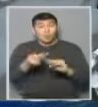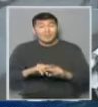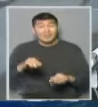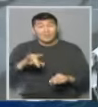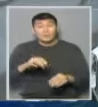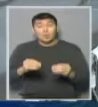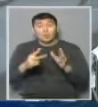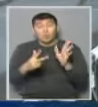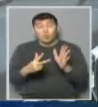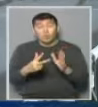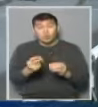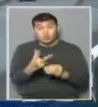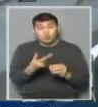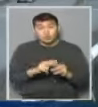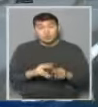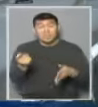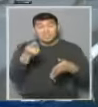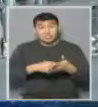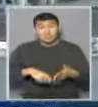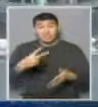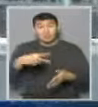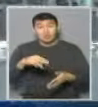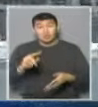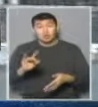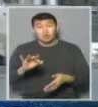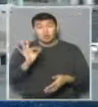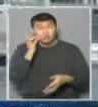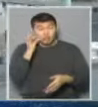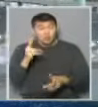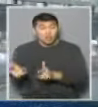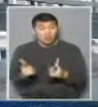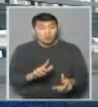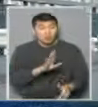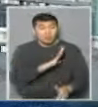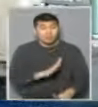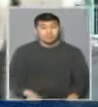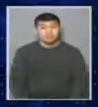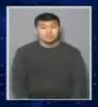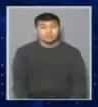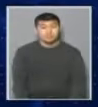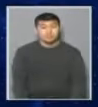тамыз айының 13-інде жөндеу жұмыстарына жабылып, 20 қыркүйекте қолданысқа қайта берілген болатын.